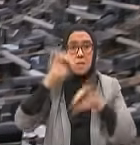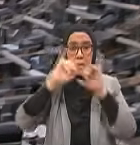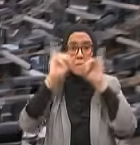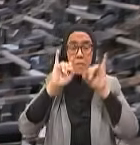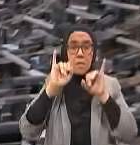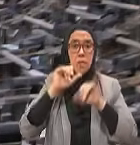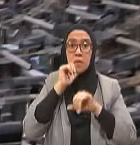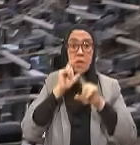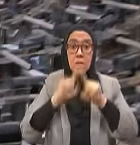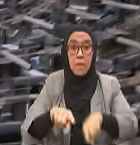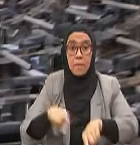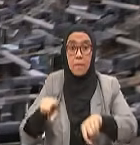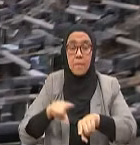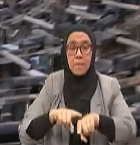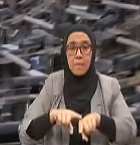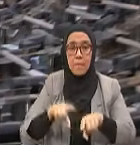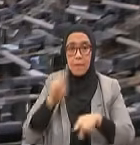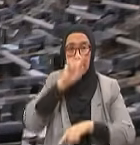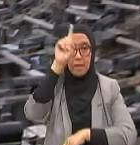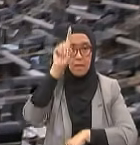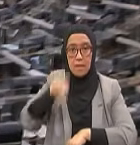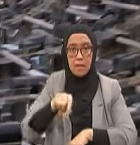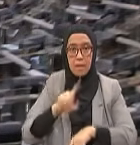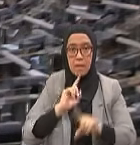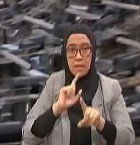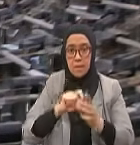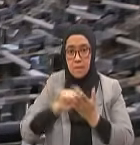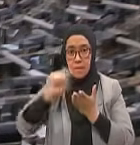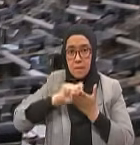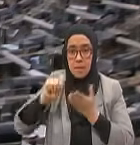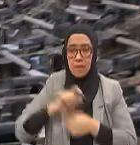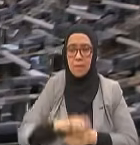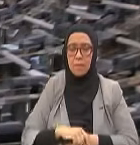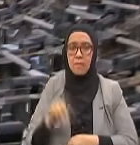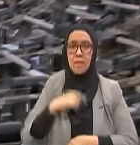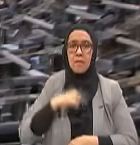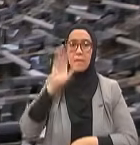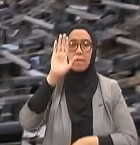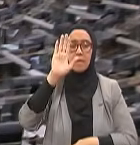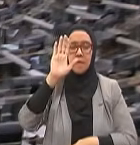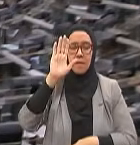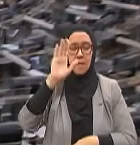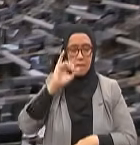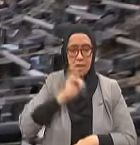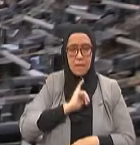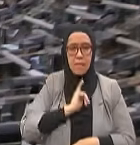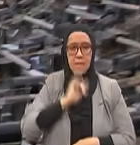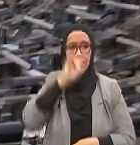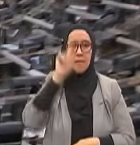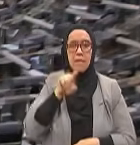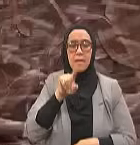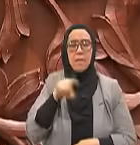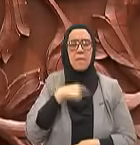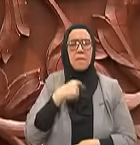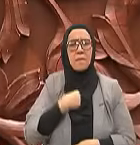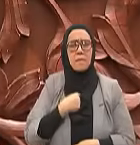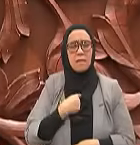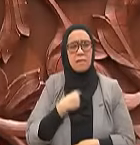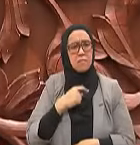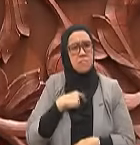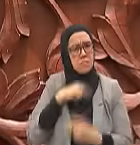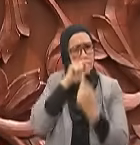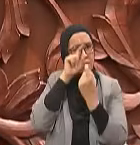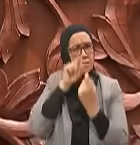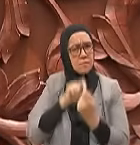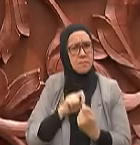tampil Saya salat Kwee Ceng saya meneliti jawaban yang diberikan oleh babi menteri tadi dan oleh